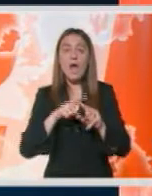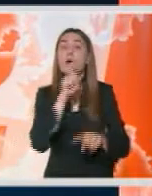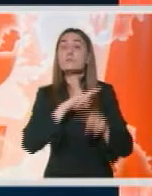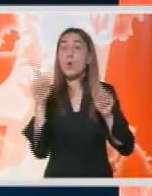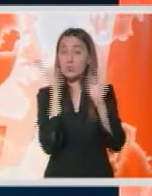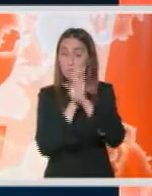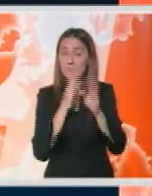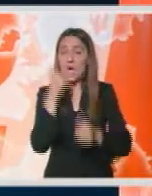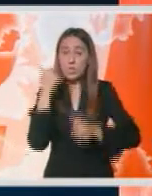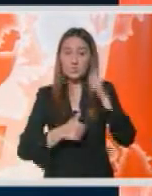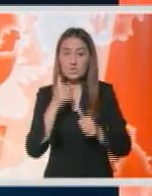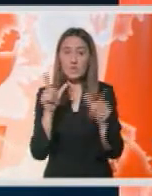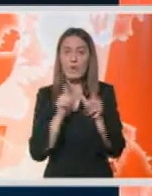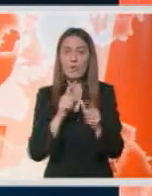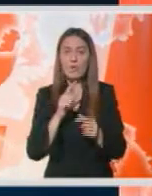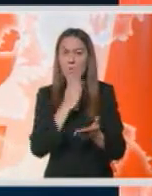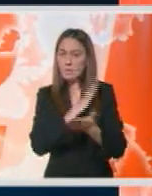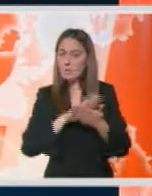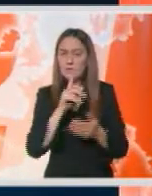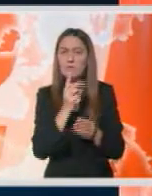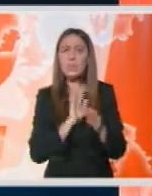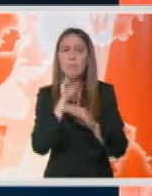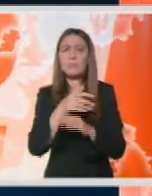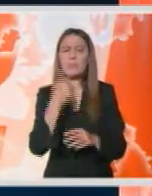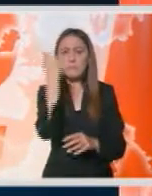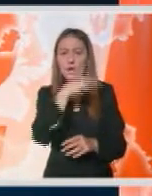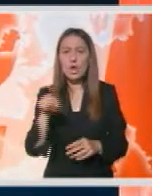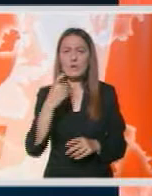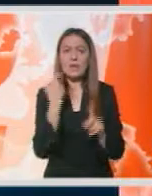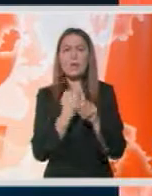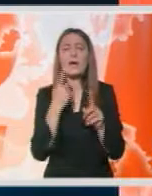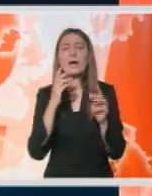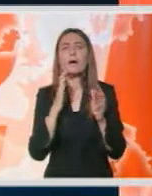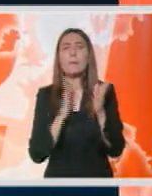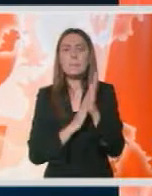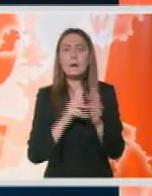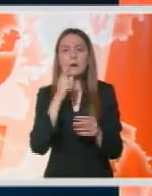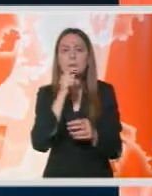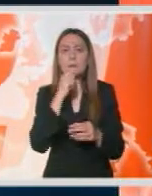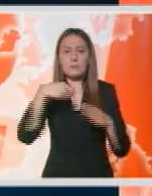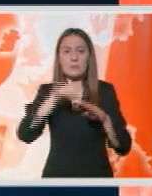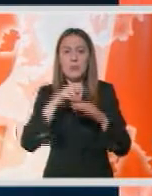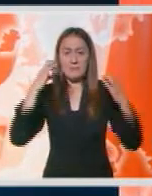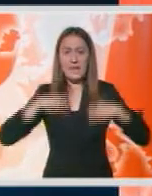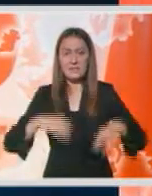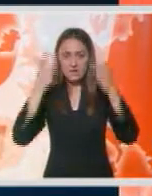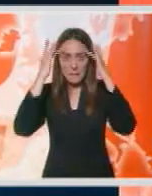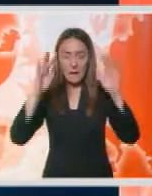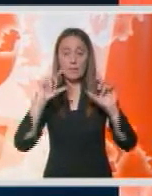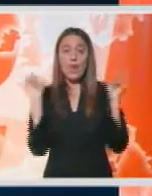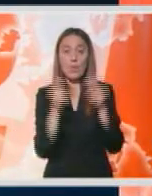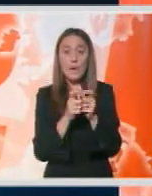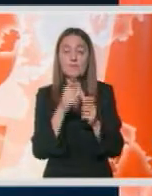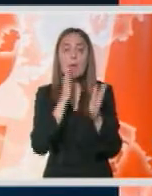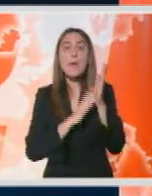Zbog sumnje da je učestvovao u proneveri više miliona konvertibilnih maraka pri rekonstrukciji predsjedničke palate u Banja Luci, uhapšen